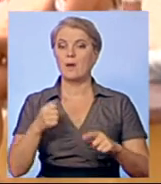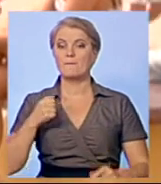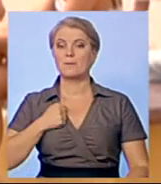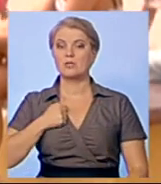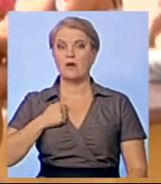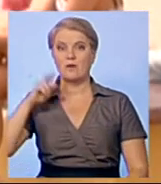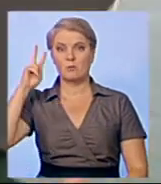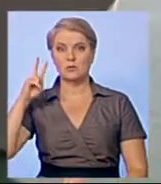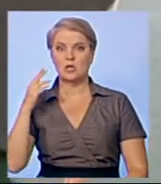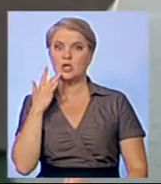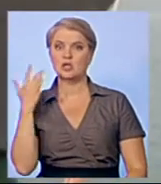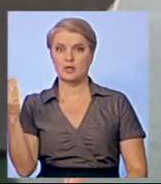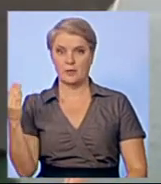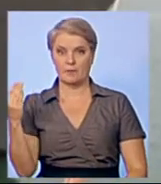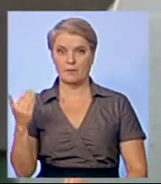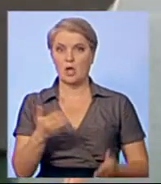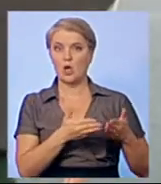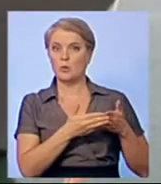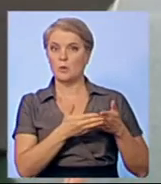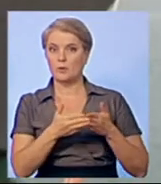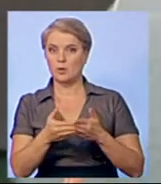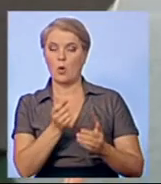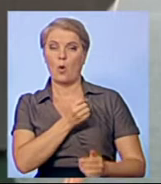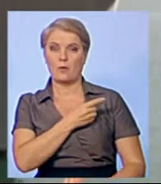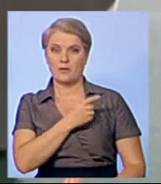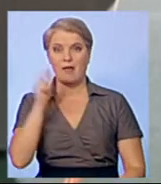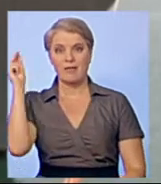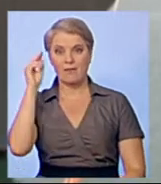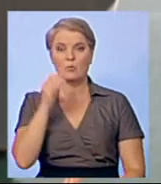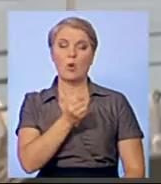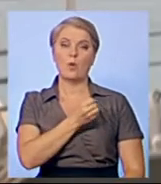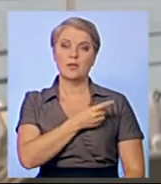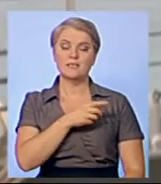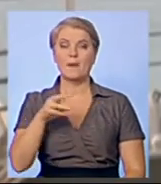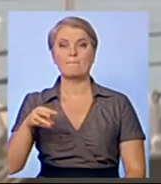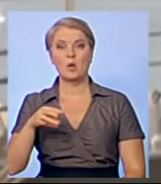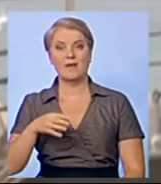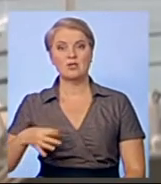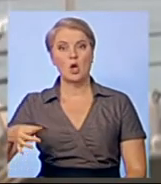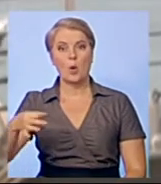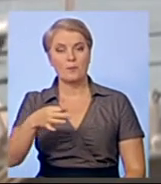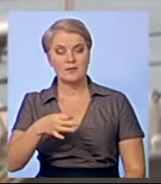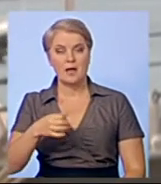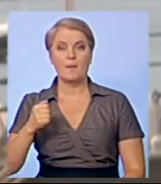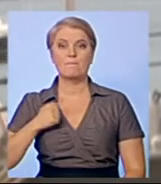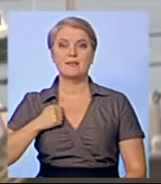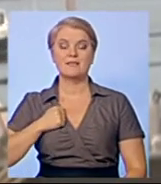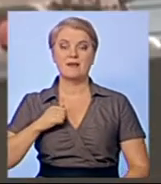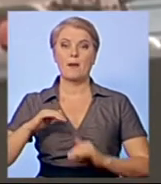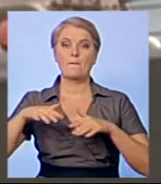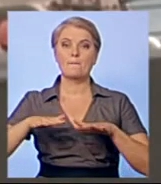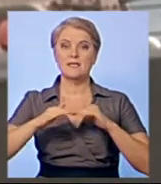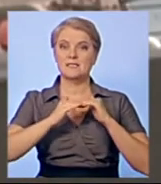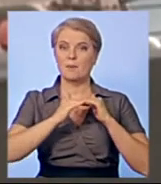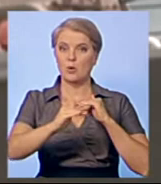сил США. Судно підійшло до Одеси. Навчання охоплять територію Одеської, Миколаївської областей, а також морські полігони північно-західної